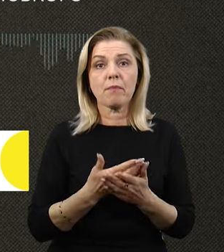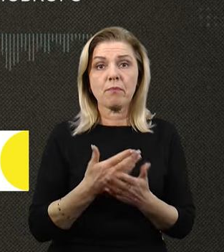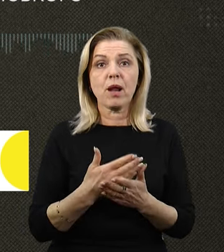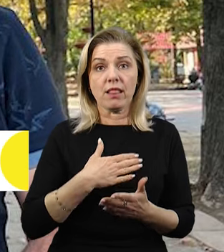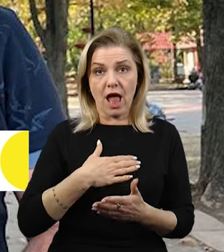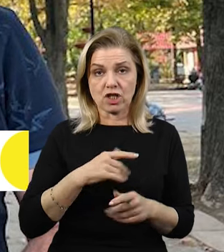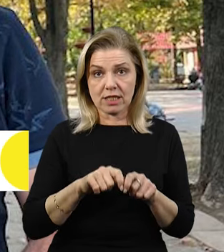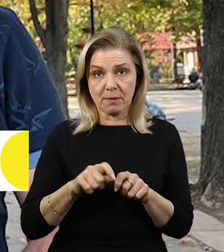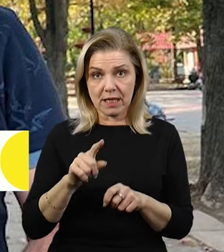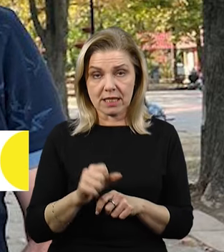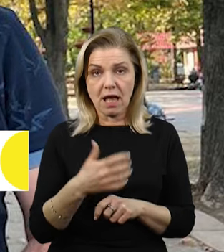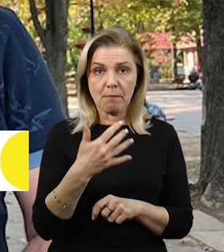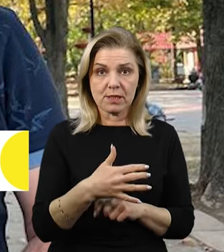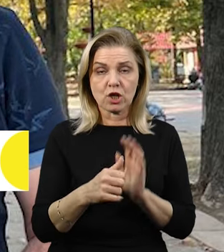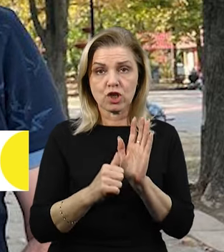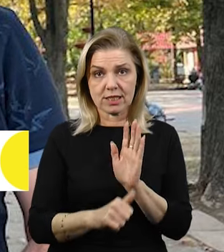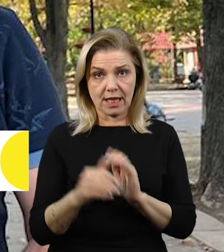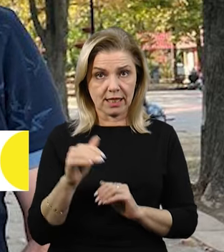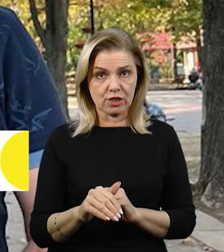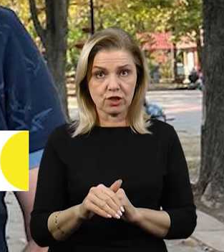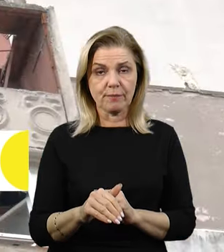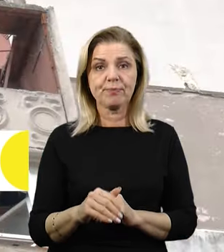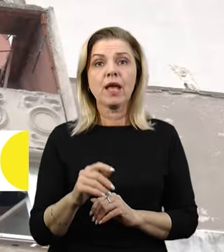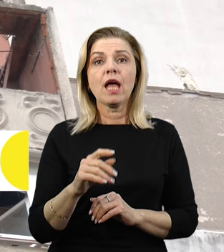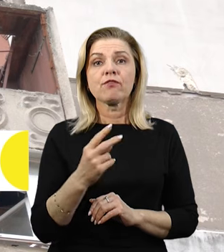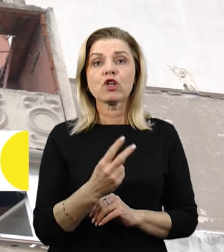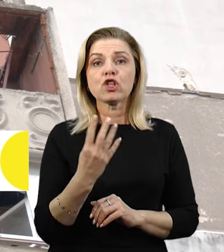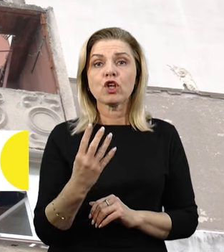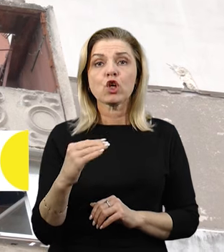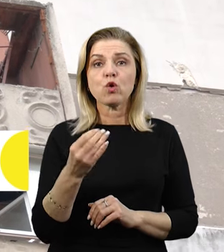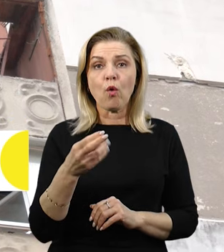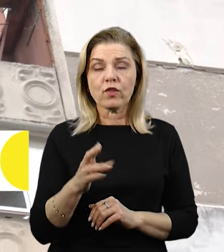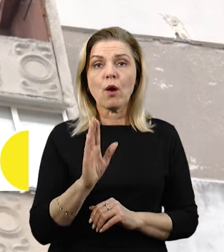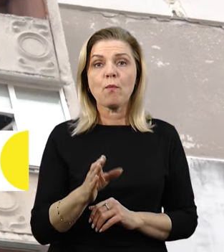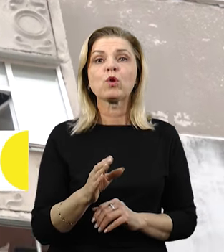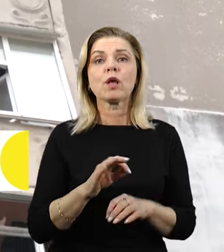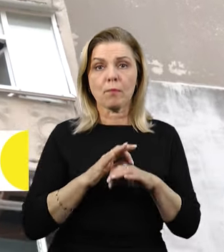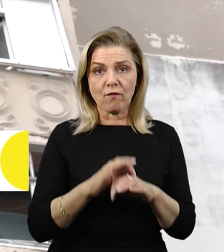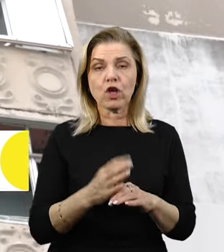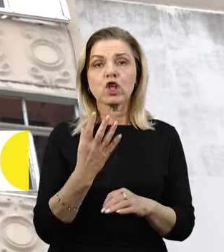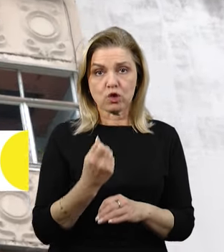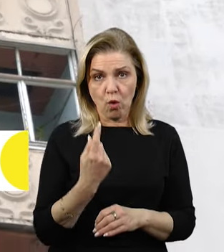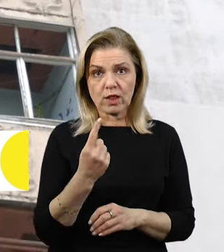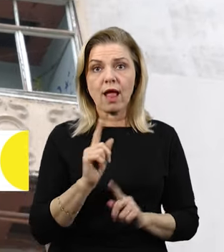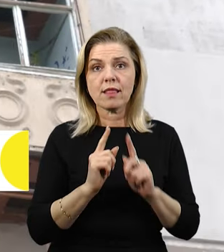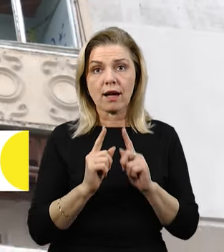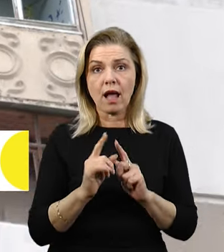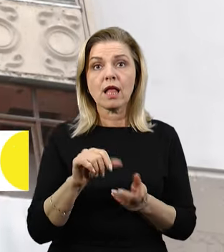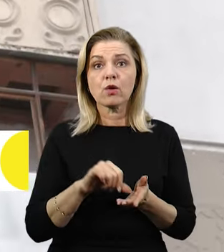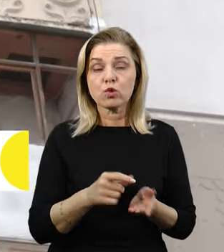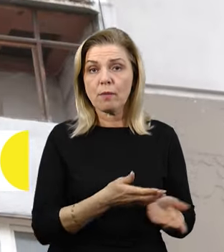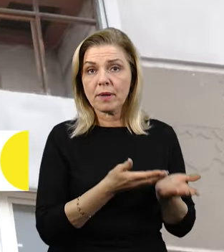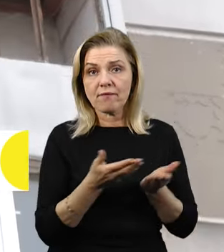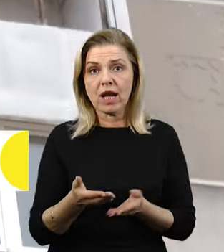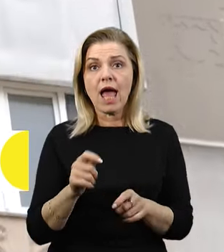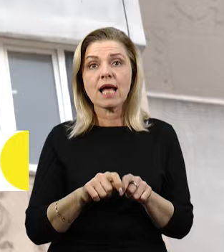тисяч. За словами Віталія Лукова, 24 жовтня відбудеться чергова нарада, до участі в якій запросили експертів.